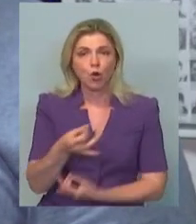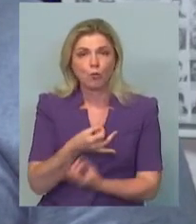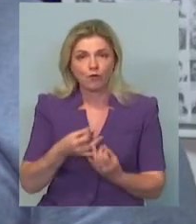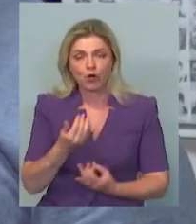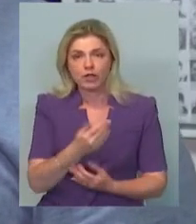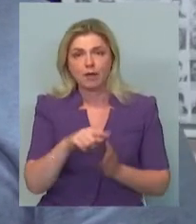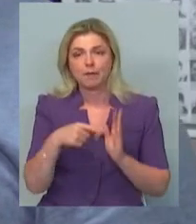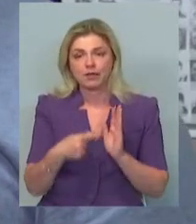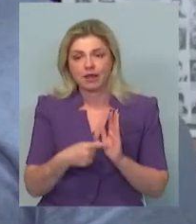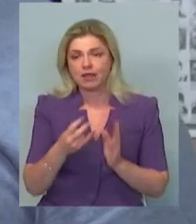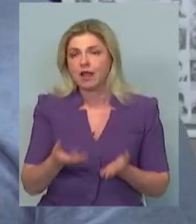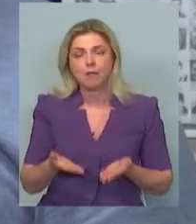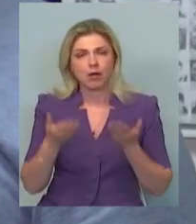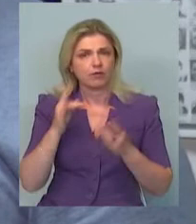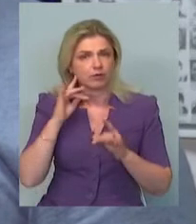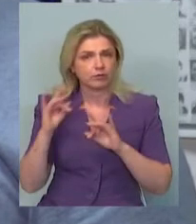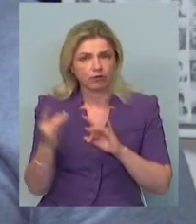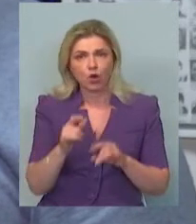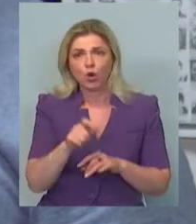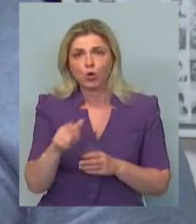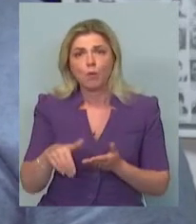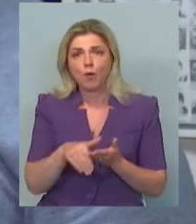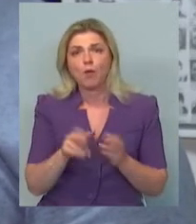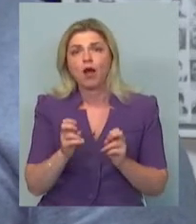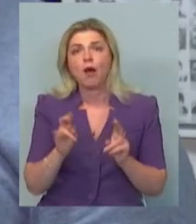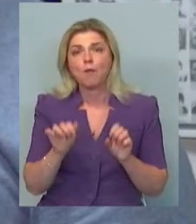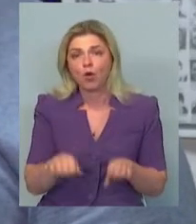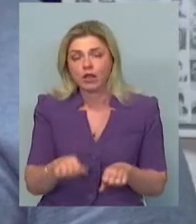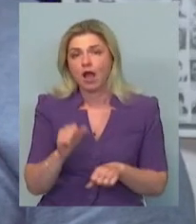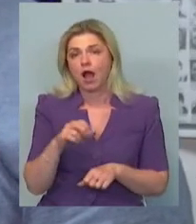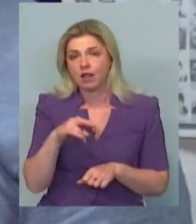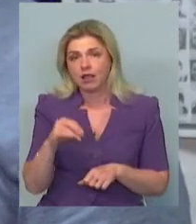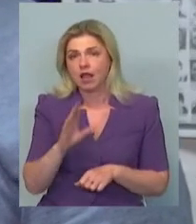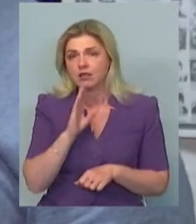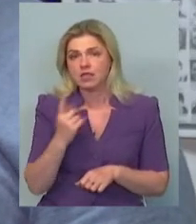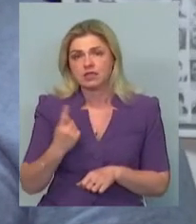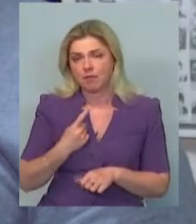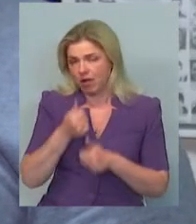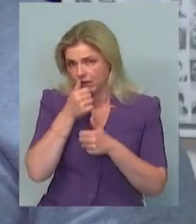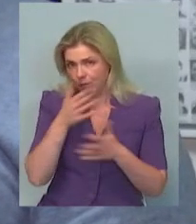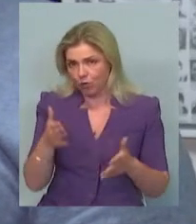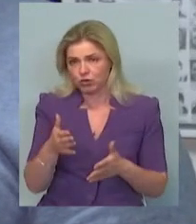питання. Ми не виносили це на загал, люди там допомагали як могли. Але вона не може сама, не спроможна